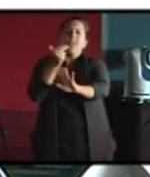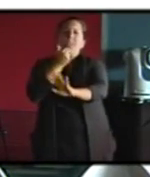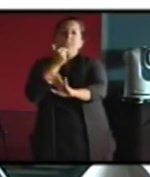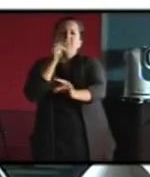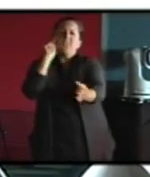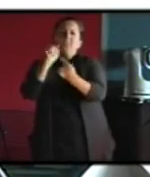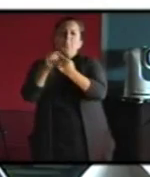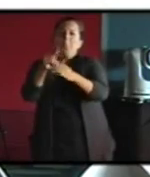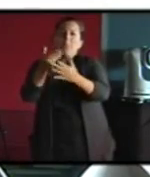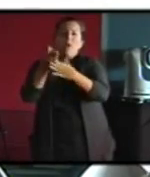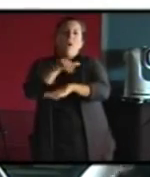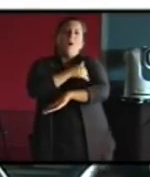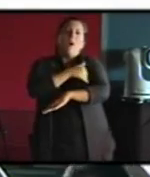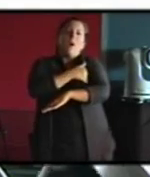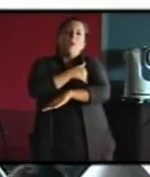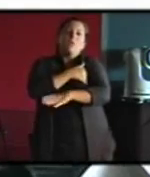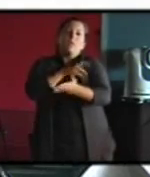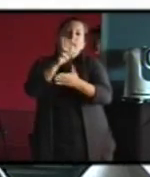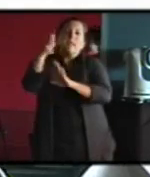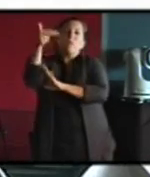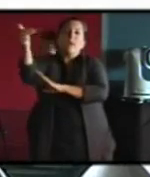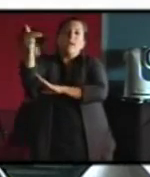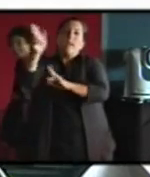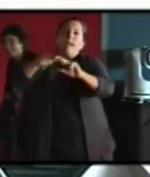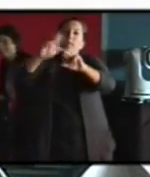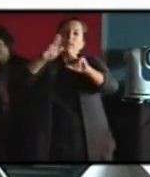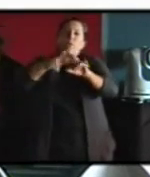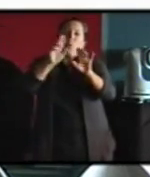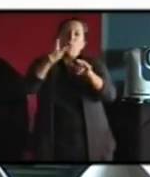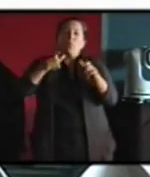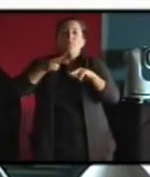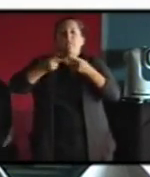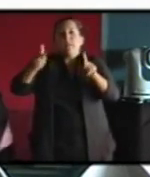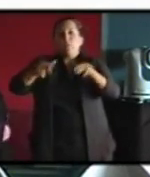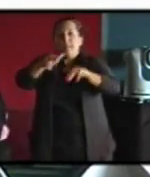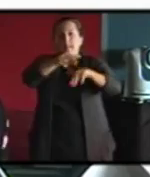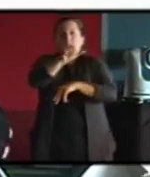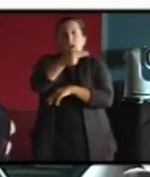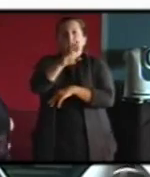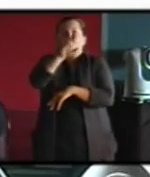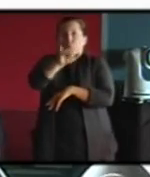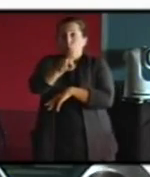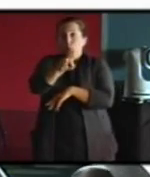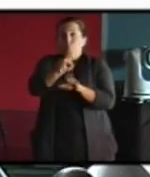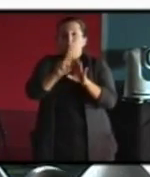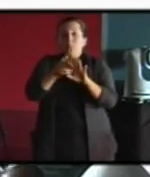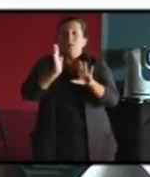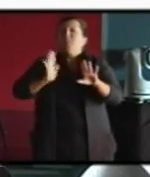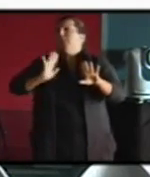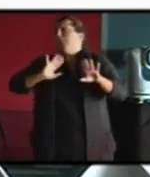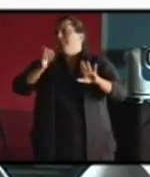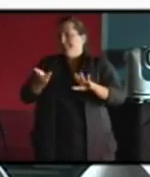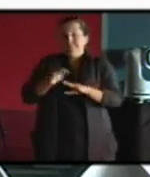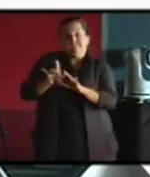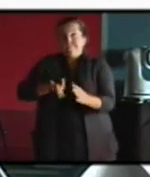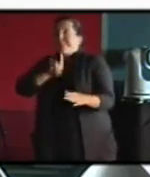de l'ANRU, donc l'Agence nationale de rénovation urbaine. C'était bien avant qu'ils lancent tous les programmes de rénovation urbaine. Et à l'époque, j'avais dit,